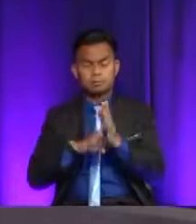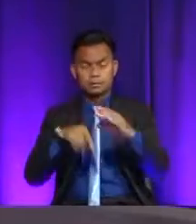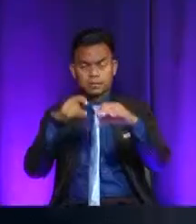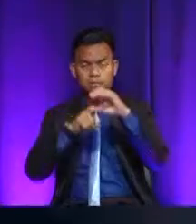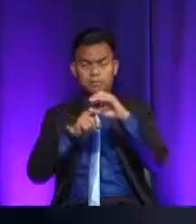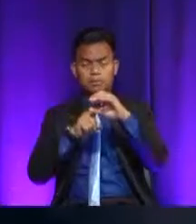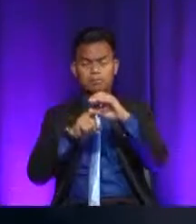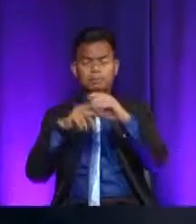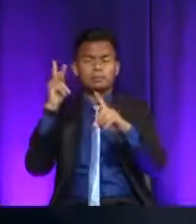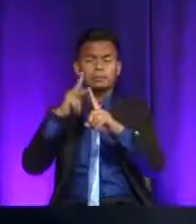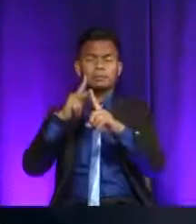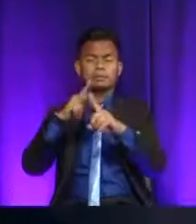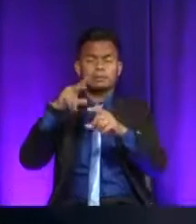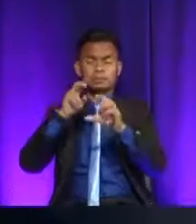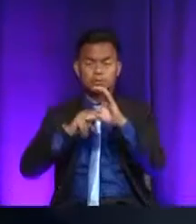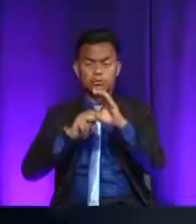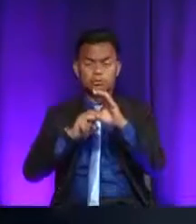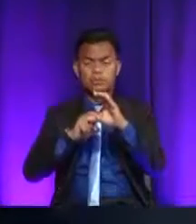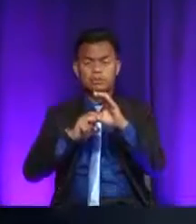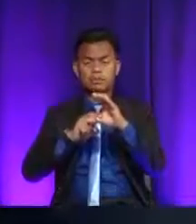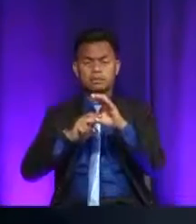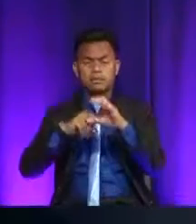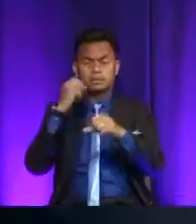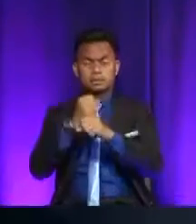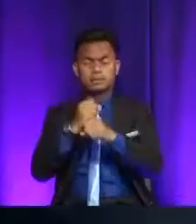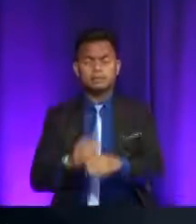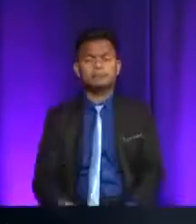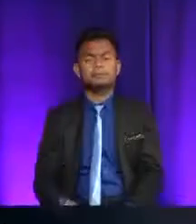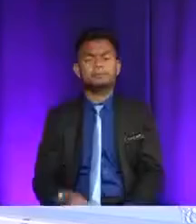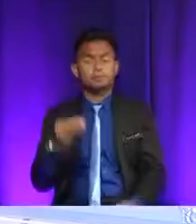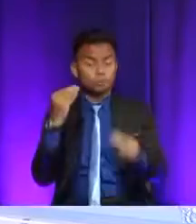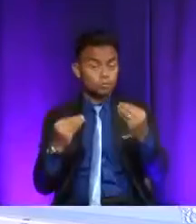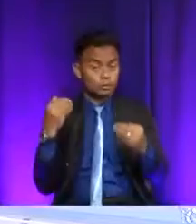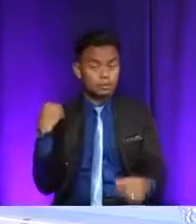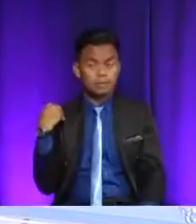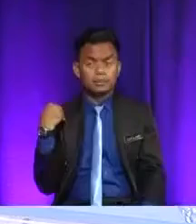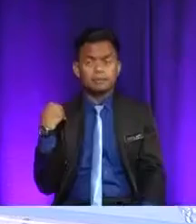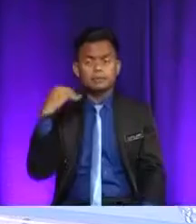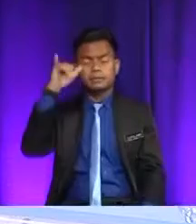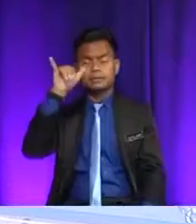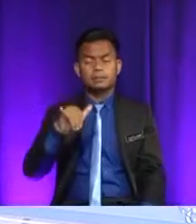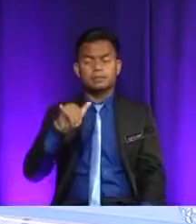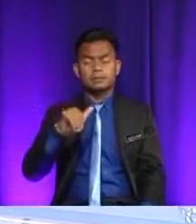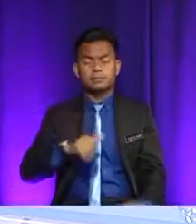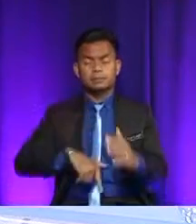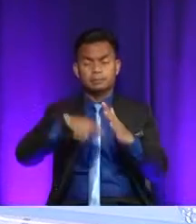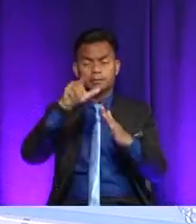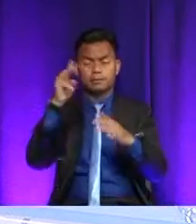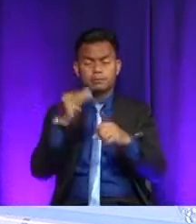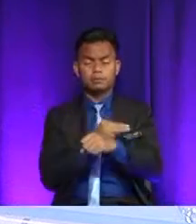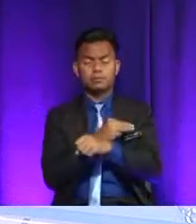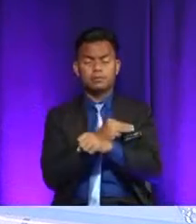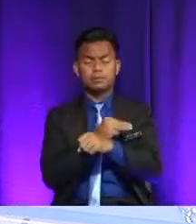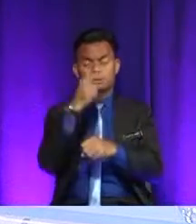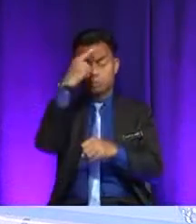yang logam yang mungkin lebih mudah untuk elektron tersebut dibebaskan dibebaskan lebih jauh